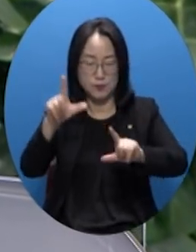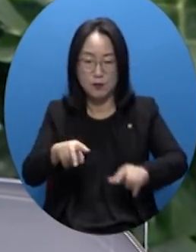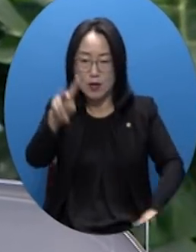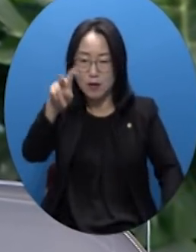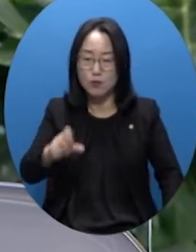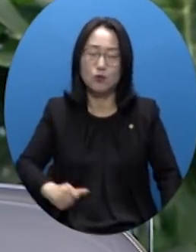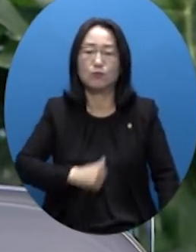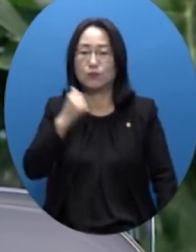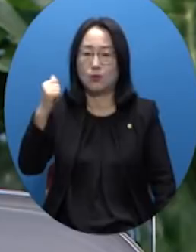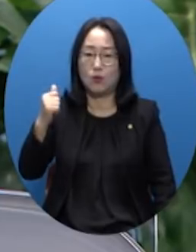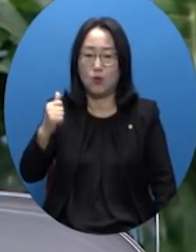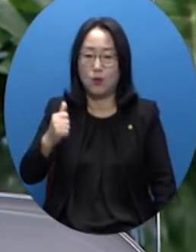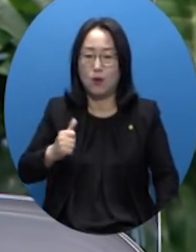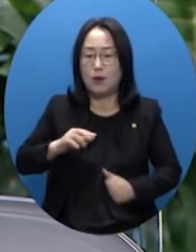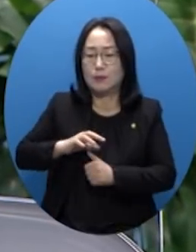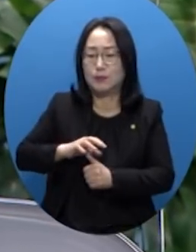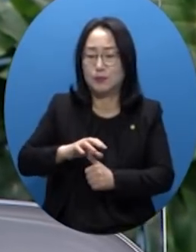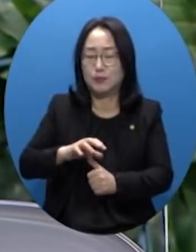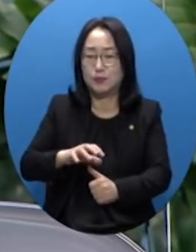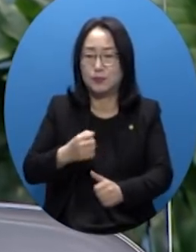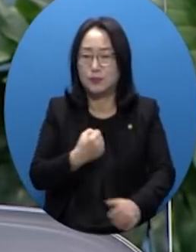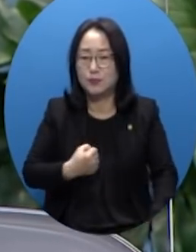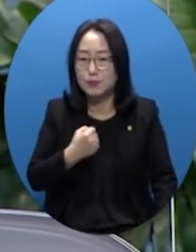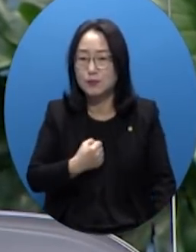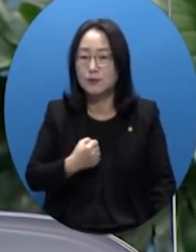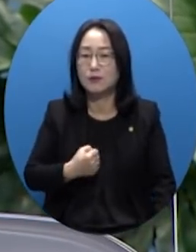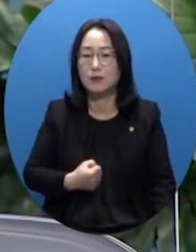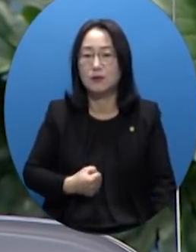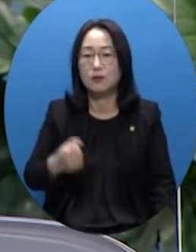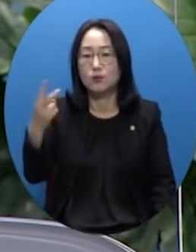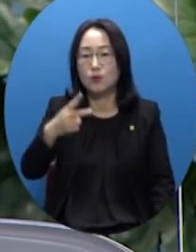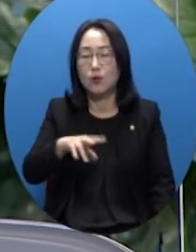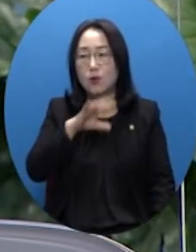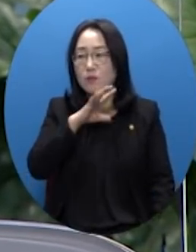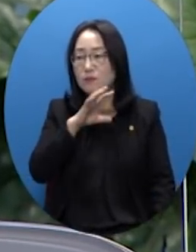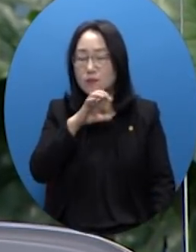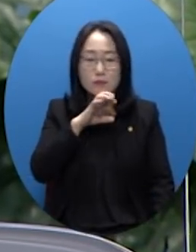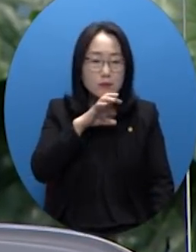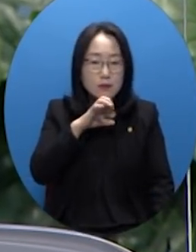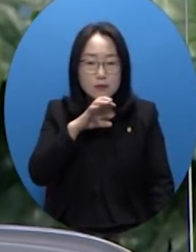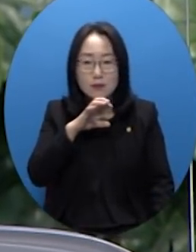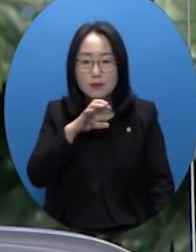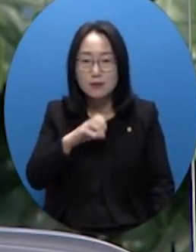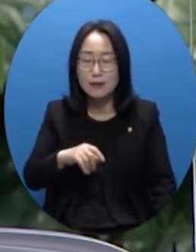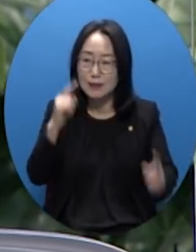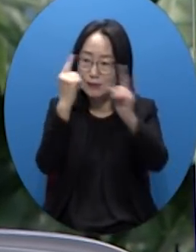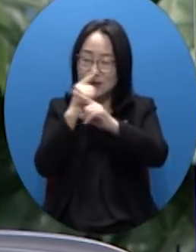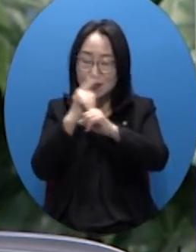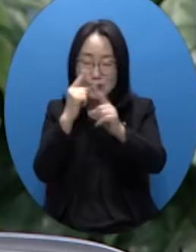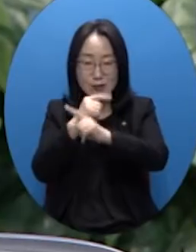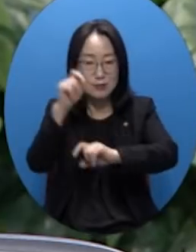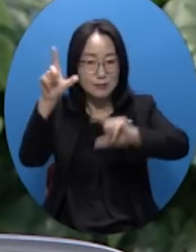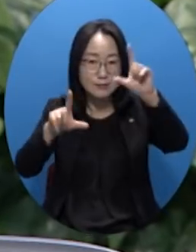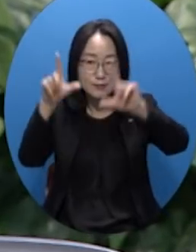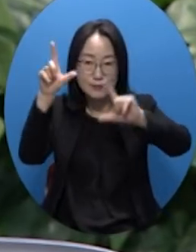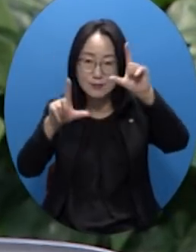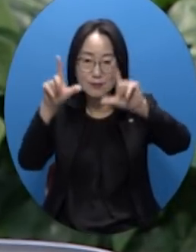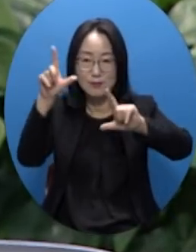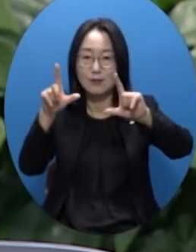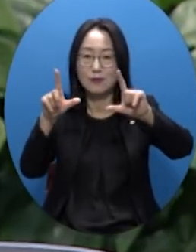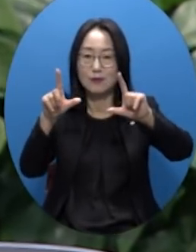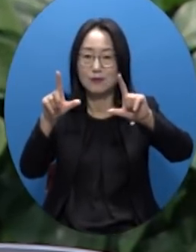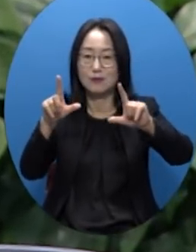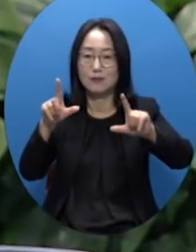사르 사로 잡고 있고 때때로 우리가 원 막아 불평하며 부정적인 모습이 되어서